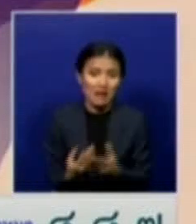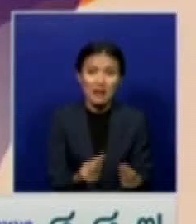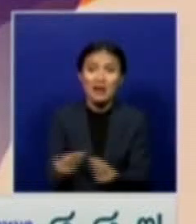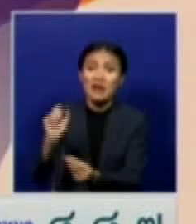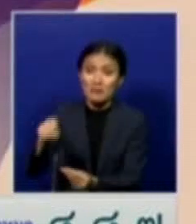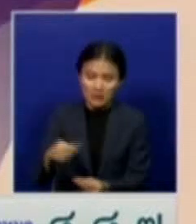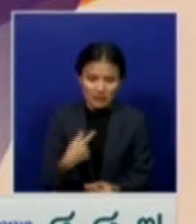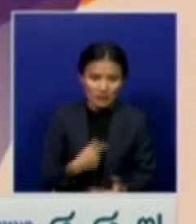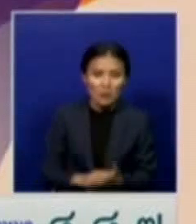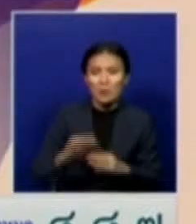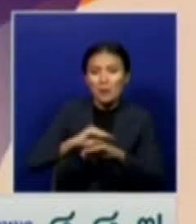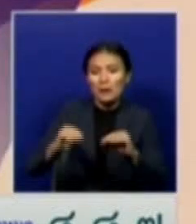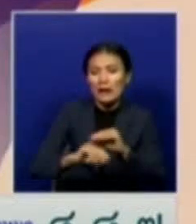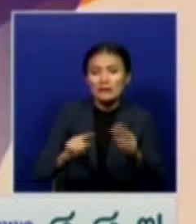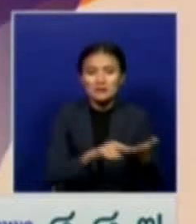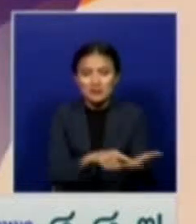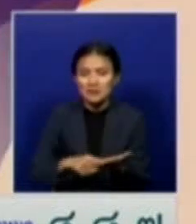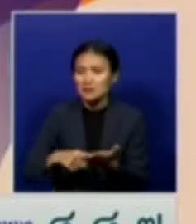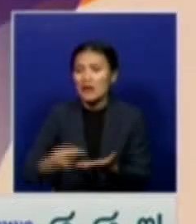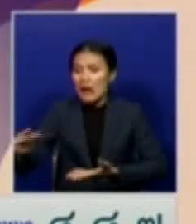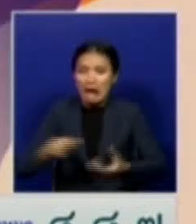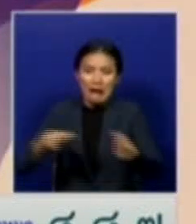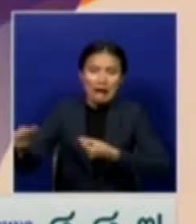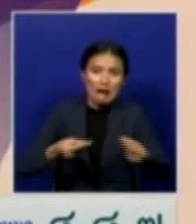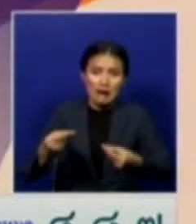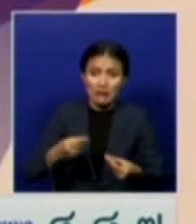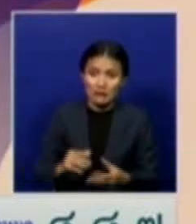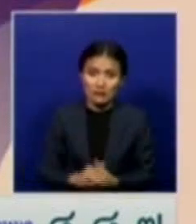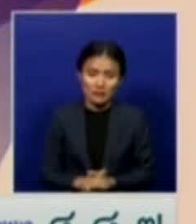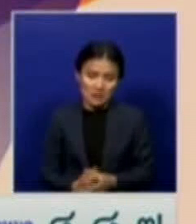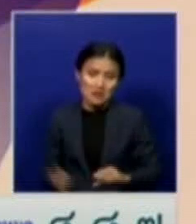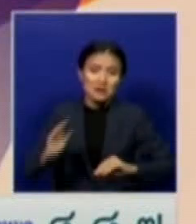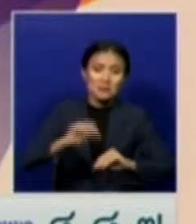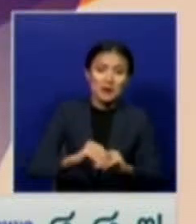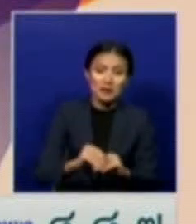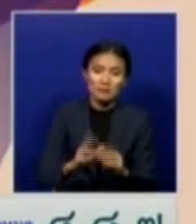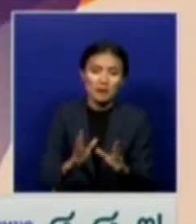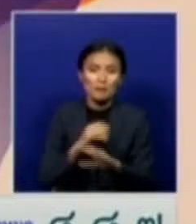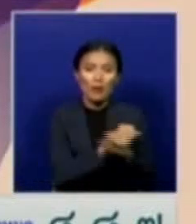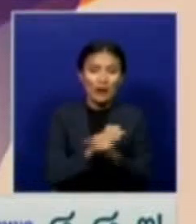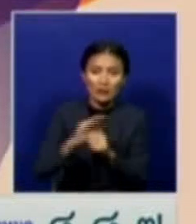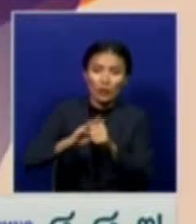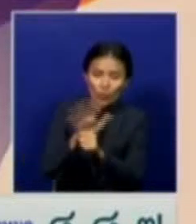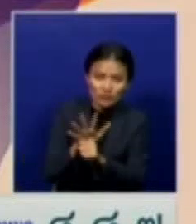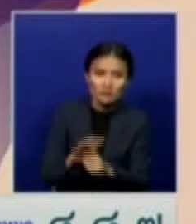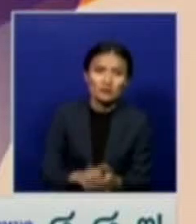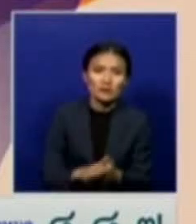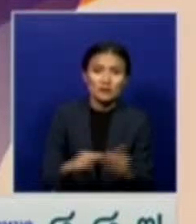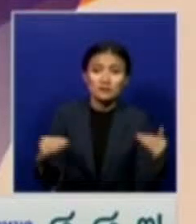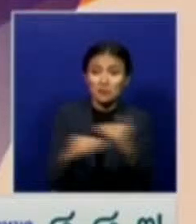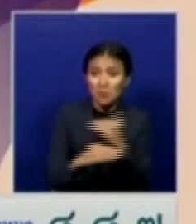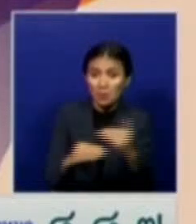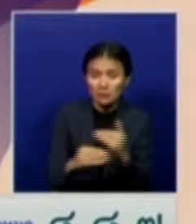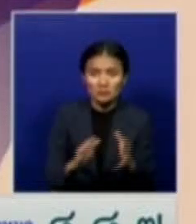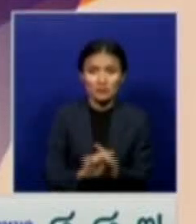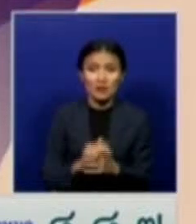รอไปก่อนฐานคิดที่ว่าตัวเองเป็นเจ้าของเงินและกำลังเจียดเงินเพื่อสงเคราะห์ประชาชนภายใต้การป